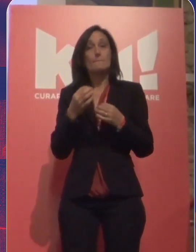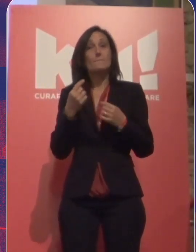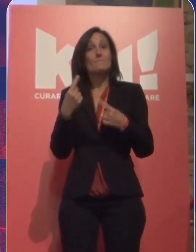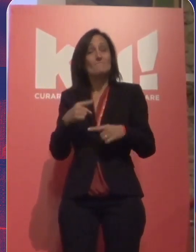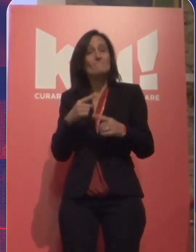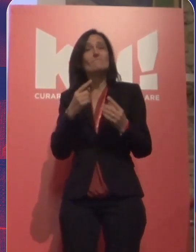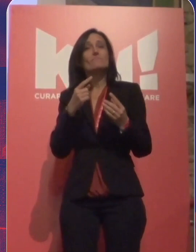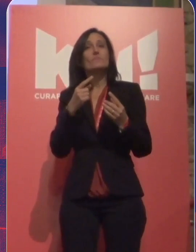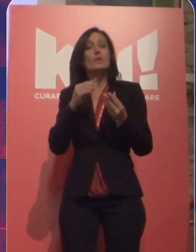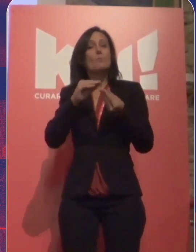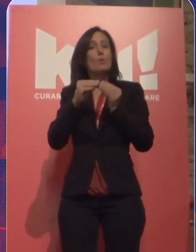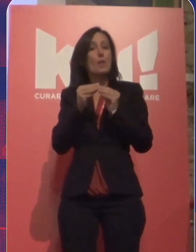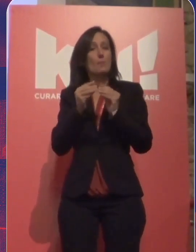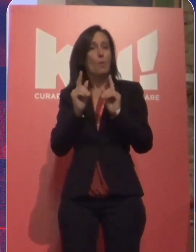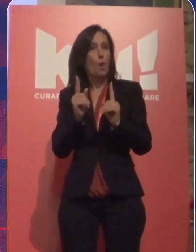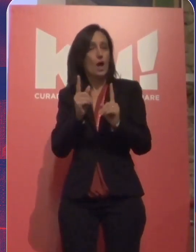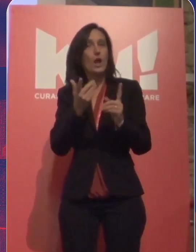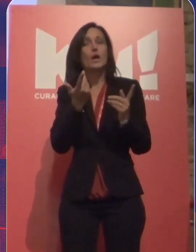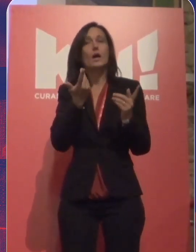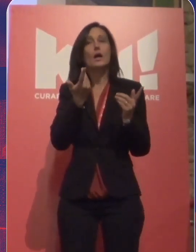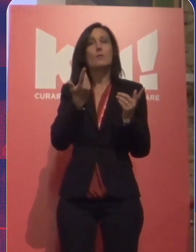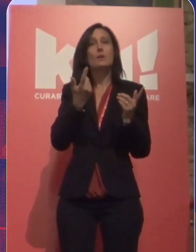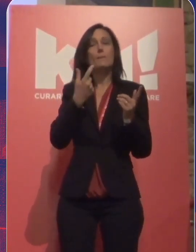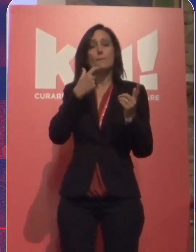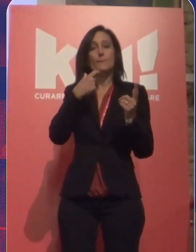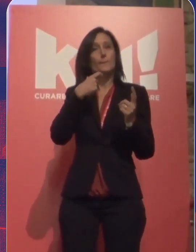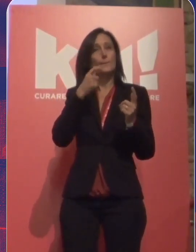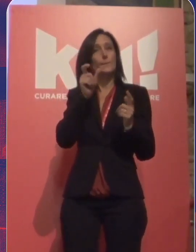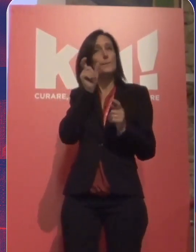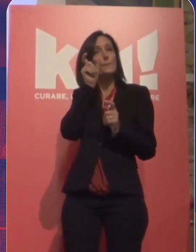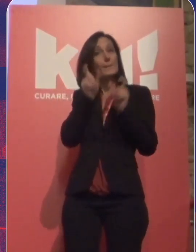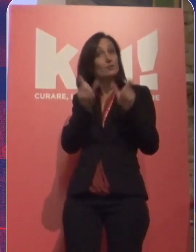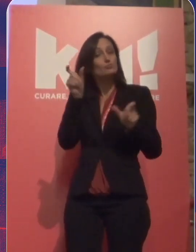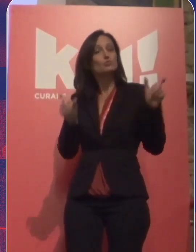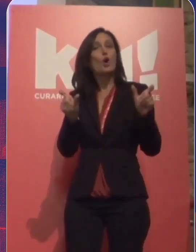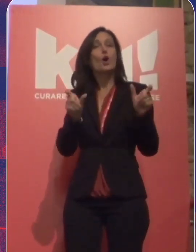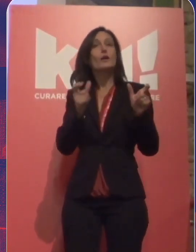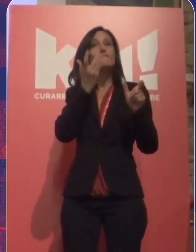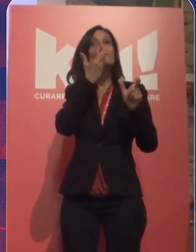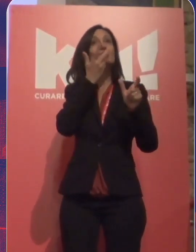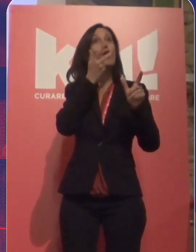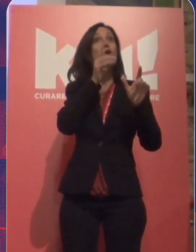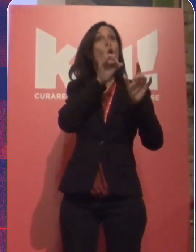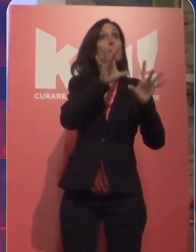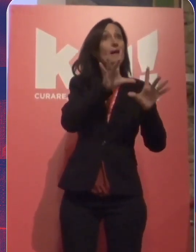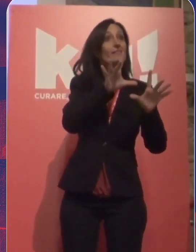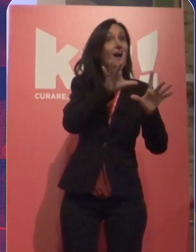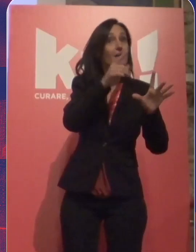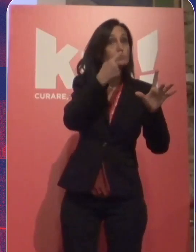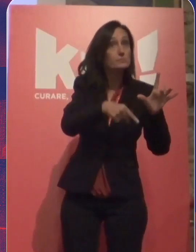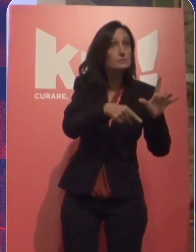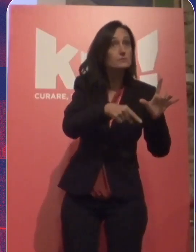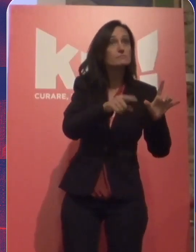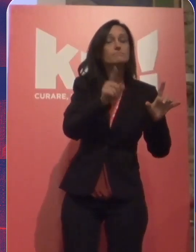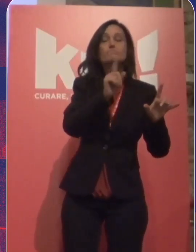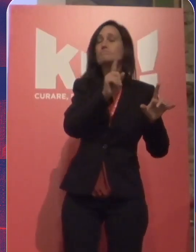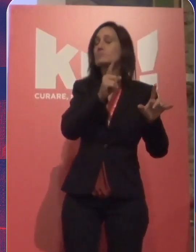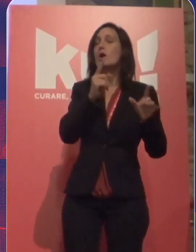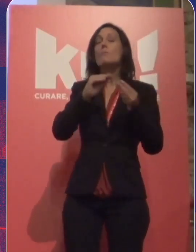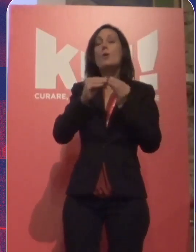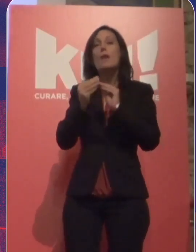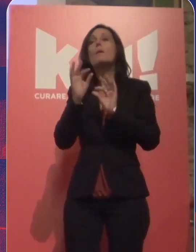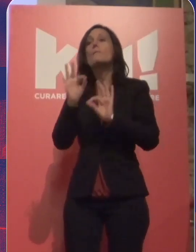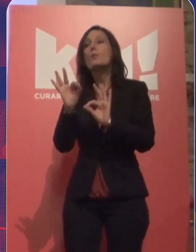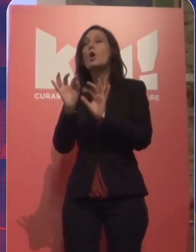l'aspirazione la libertà ma è come liberarsi della libertà e dunque l'esperienza